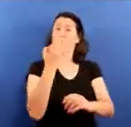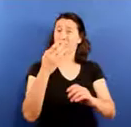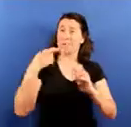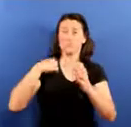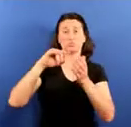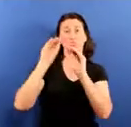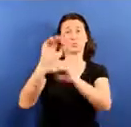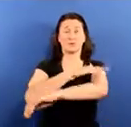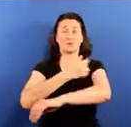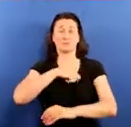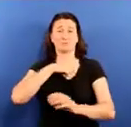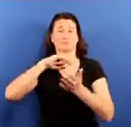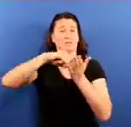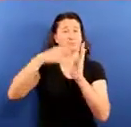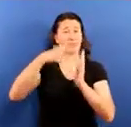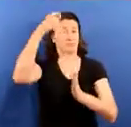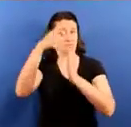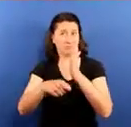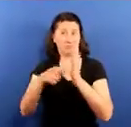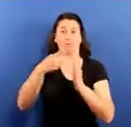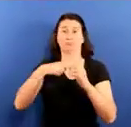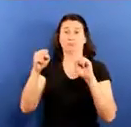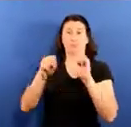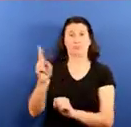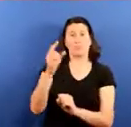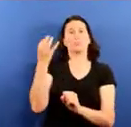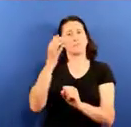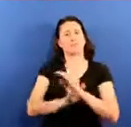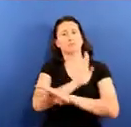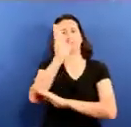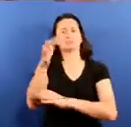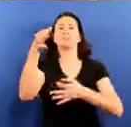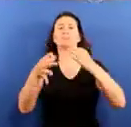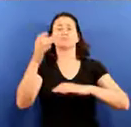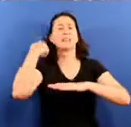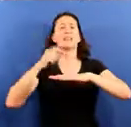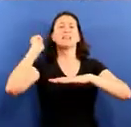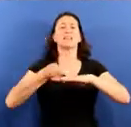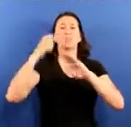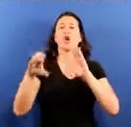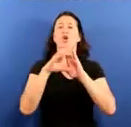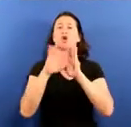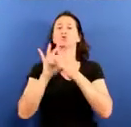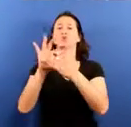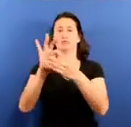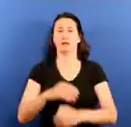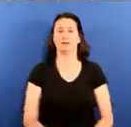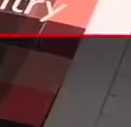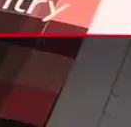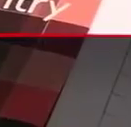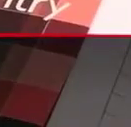gure kontuak saneatuta daudela. Bizkaiak bere ahalmen eta autogobernu maila errespetatzeko eskatzen